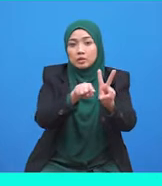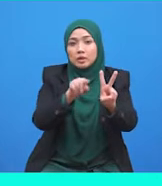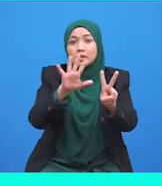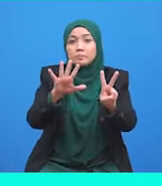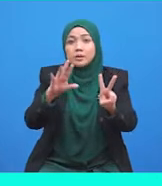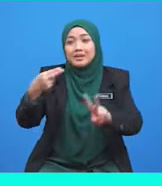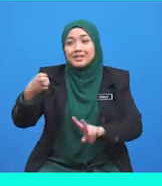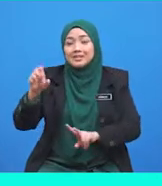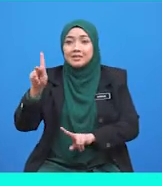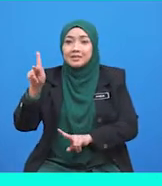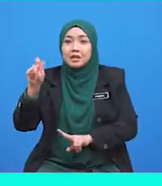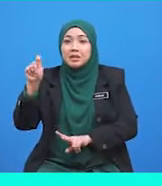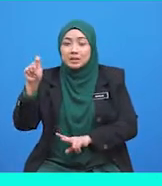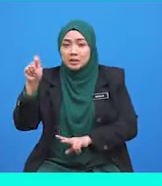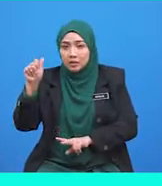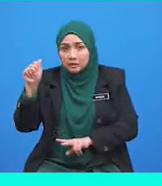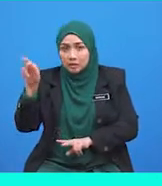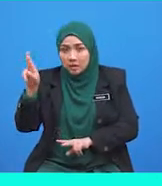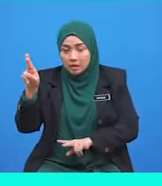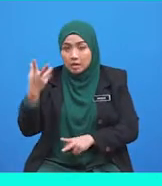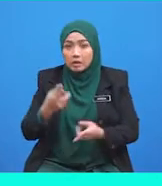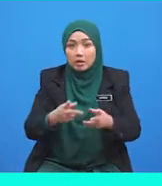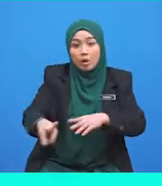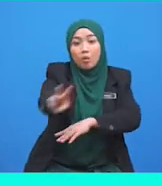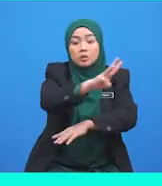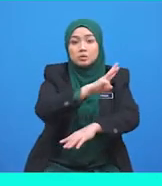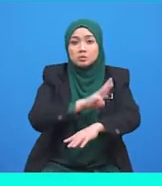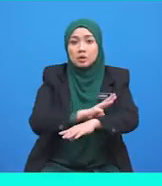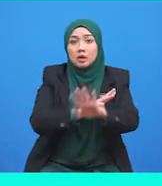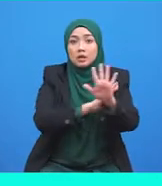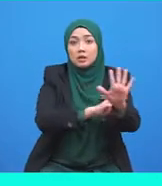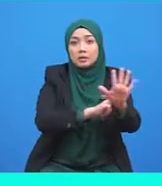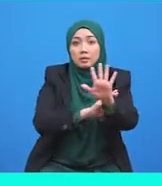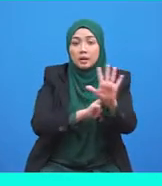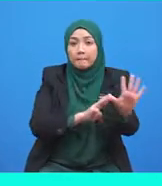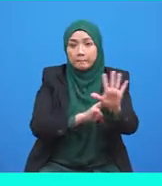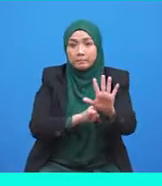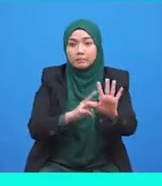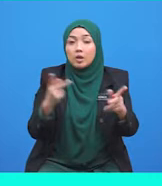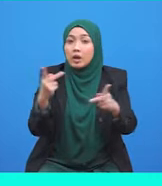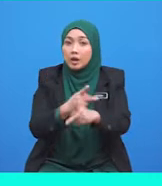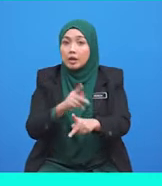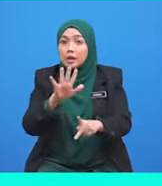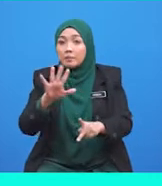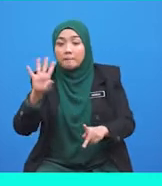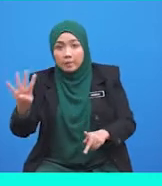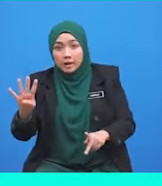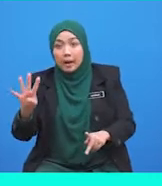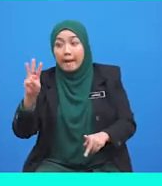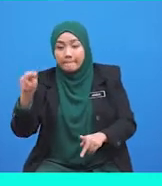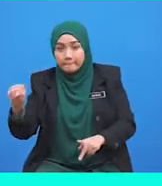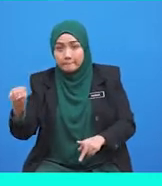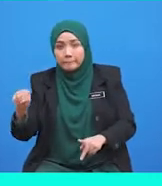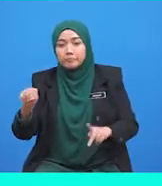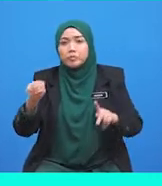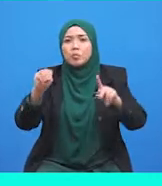2.5 hektar dengan kawasan arena seluas 85 darab 54 meter yang mampu